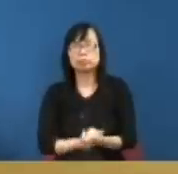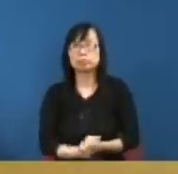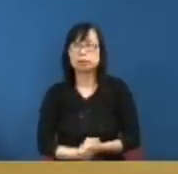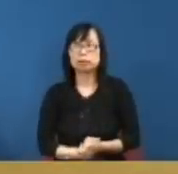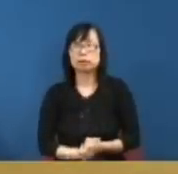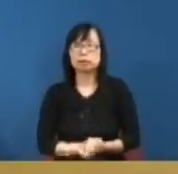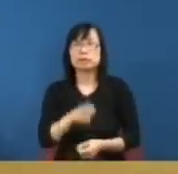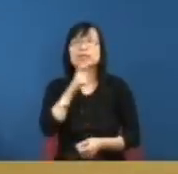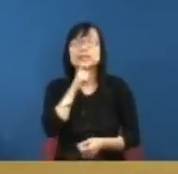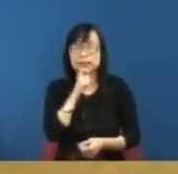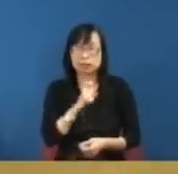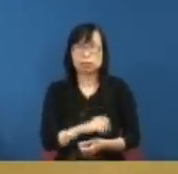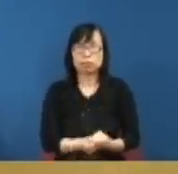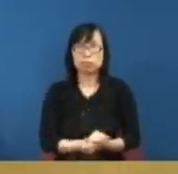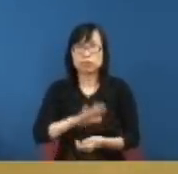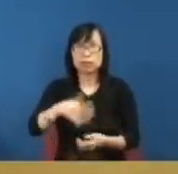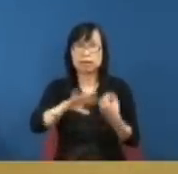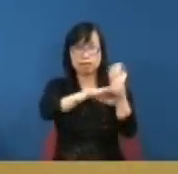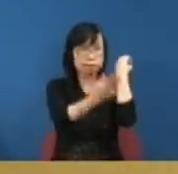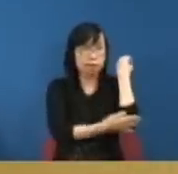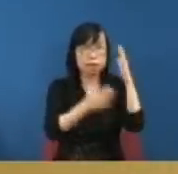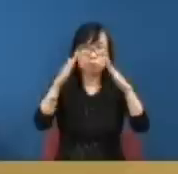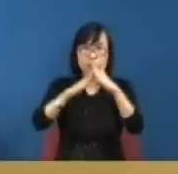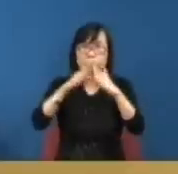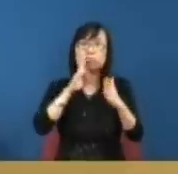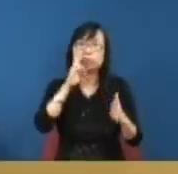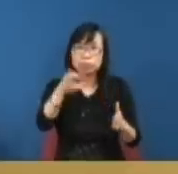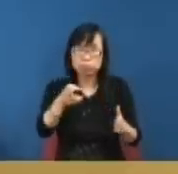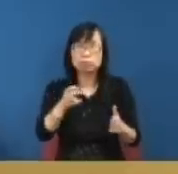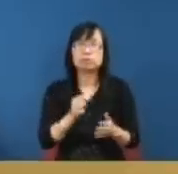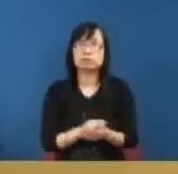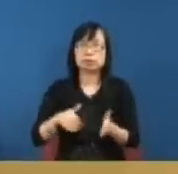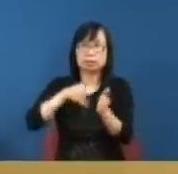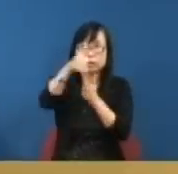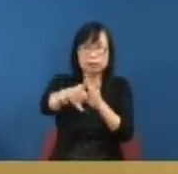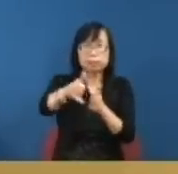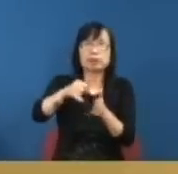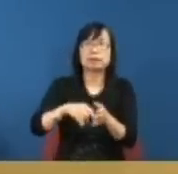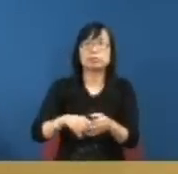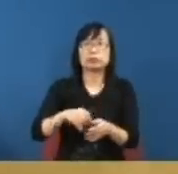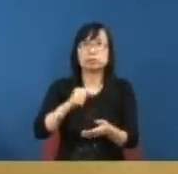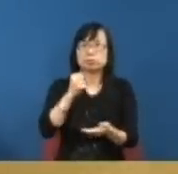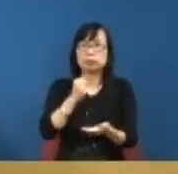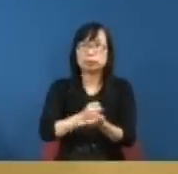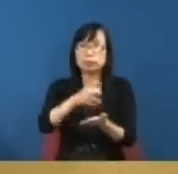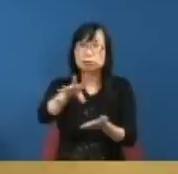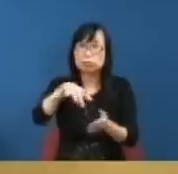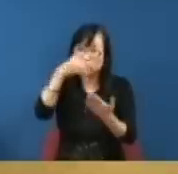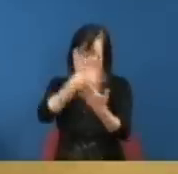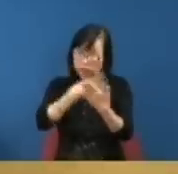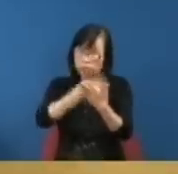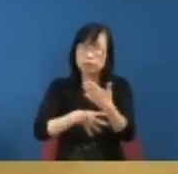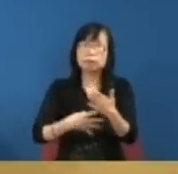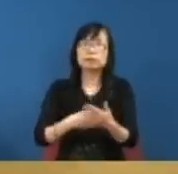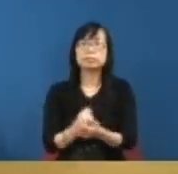就算是有，而這個法院判了這個入境處相關的規定 嘅條例係違